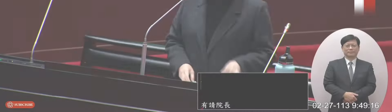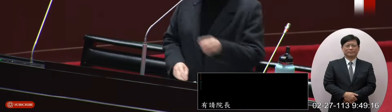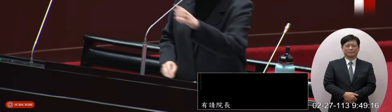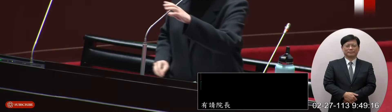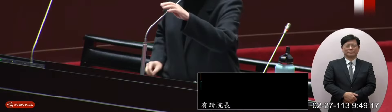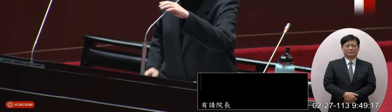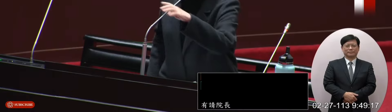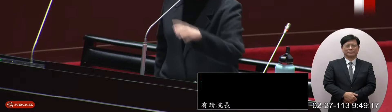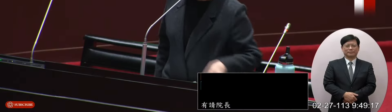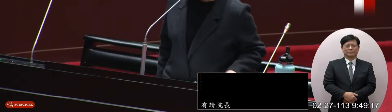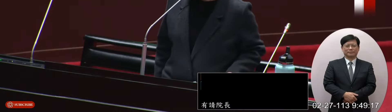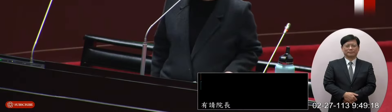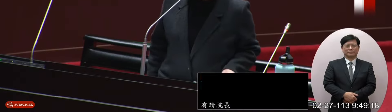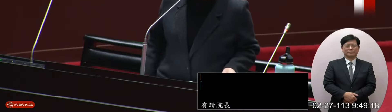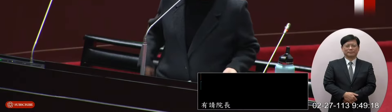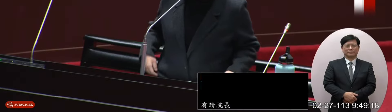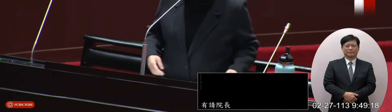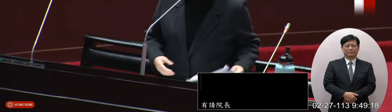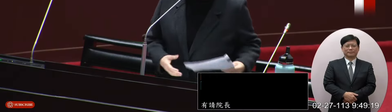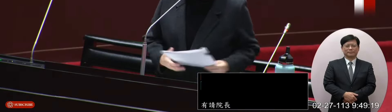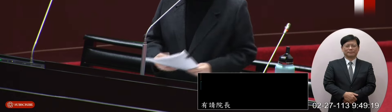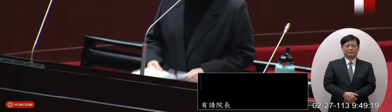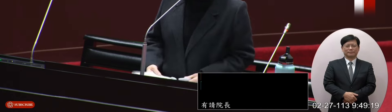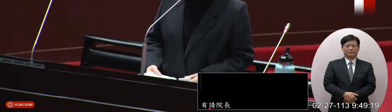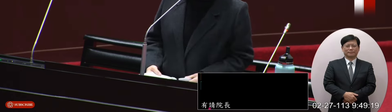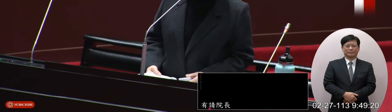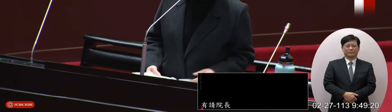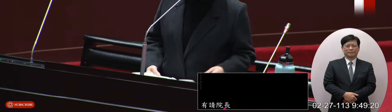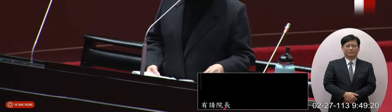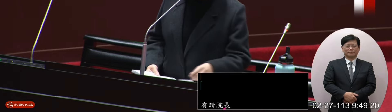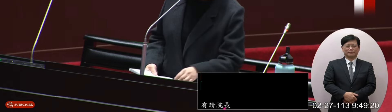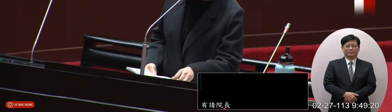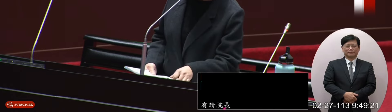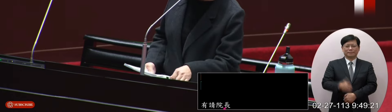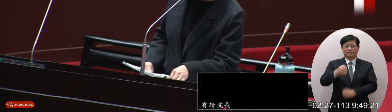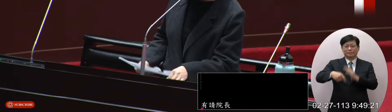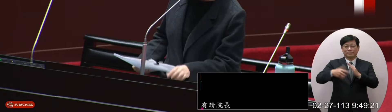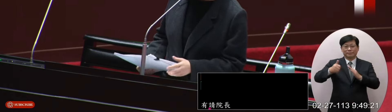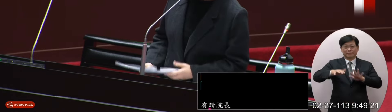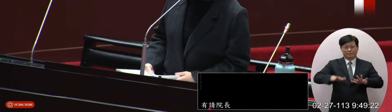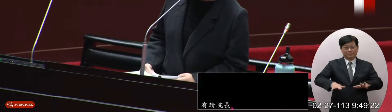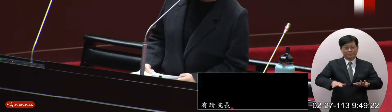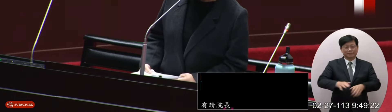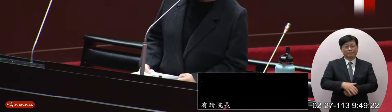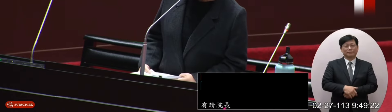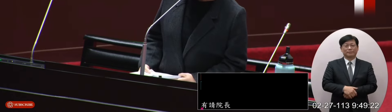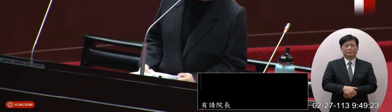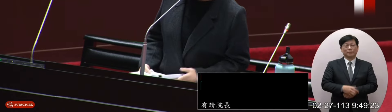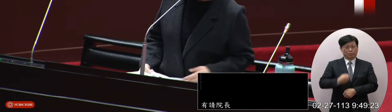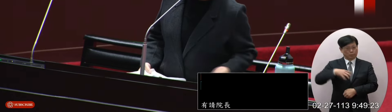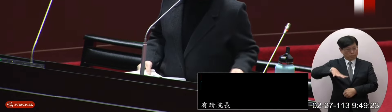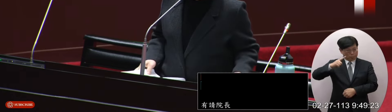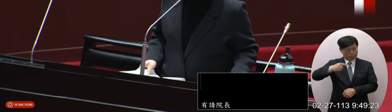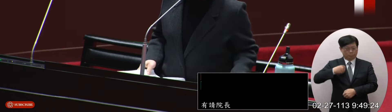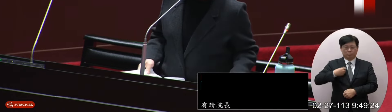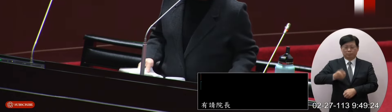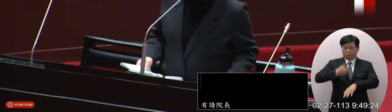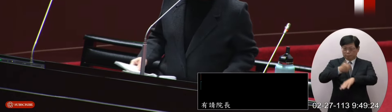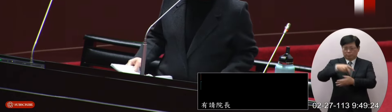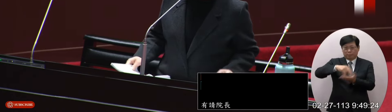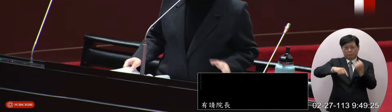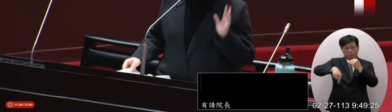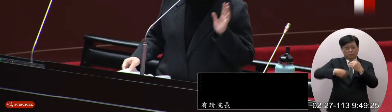黄委员长，恭喜你啊、来回任这个立委啊！ 谢谢院长。我想今天是我第一次在立法院质询，我